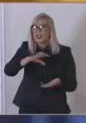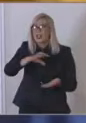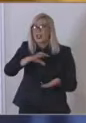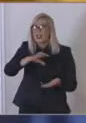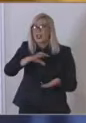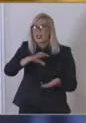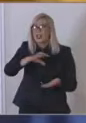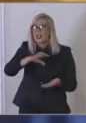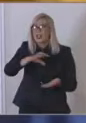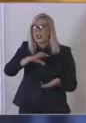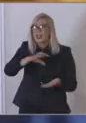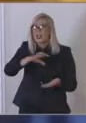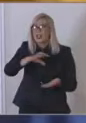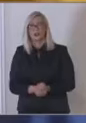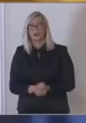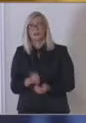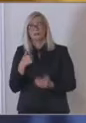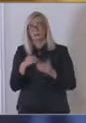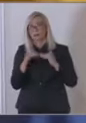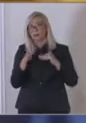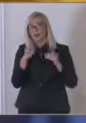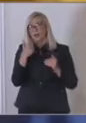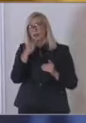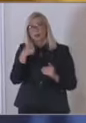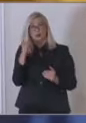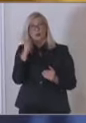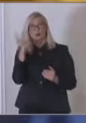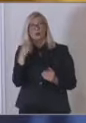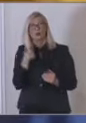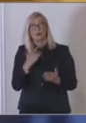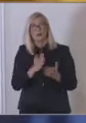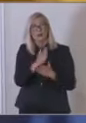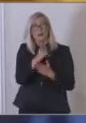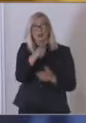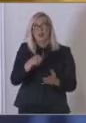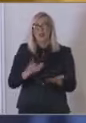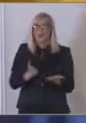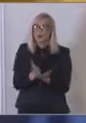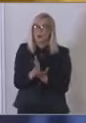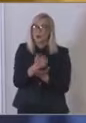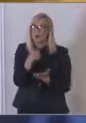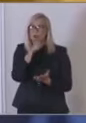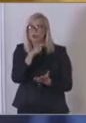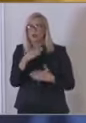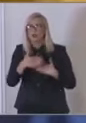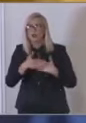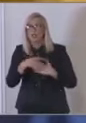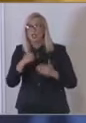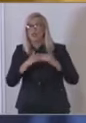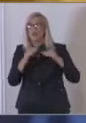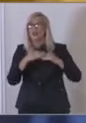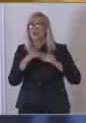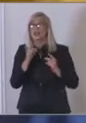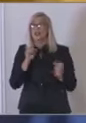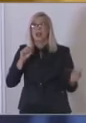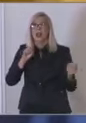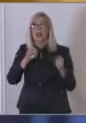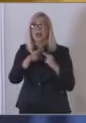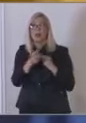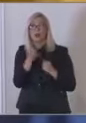Më vjen mirë që ndëgjoj që keni avancuar në procedura sa i përket ndërtimit të autostradës nga Shkupi deri në Kofi. Ne